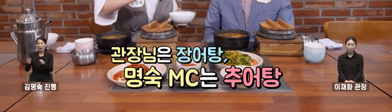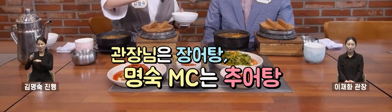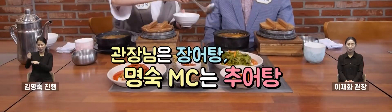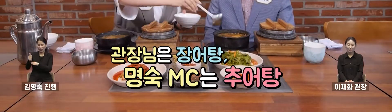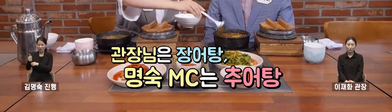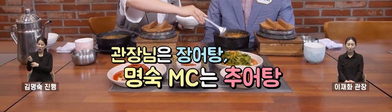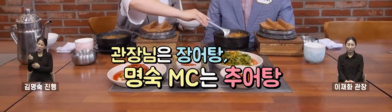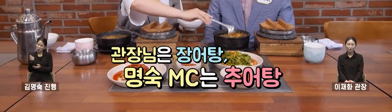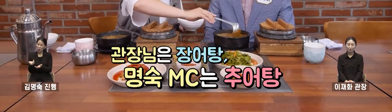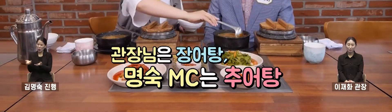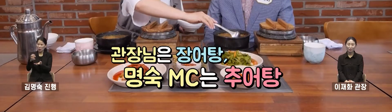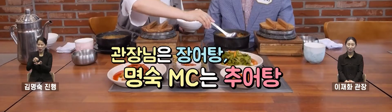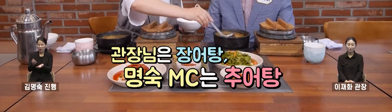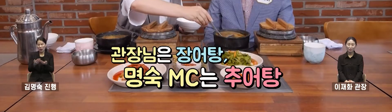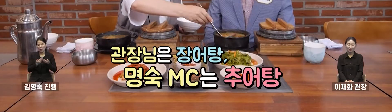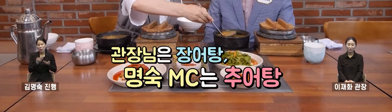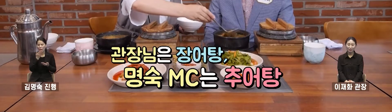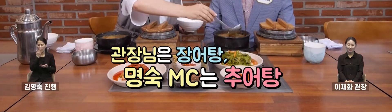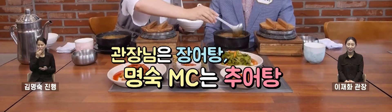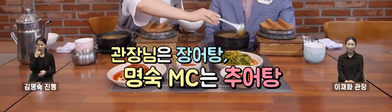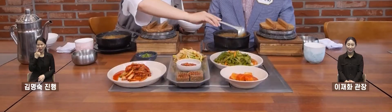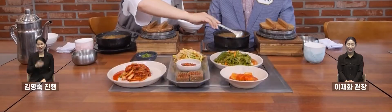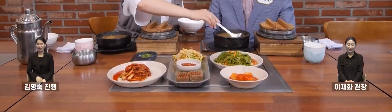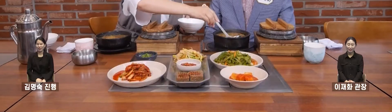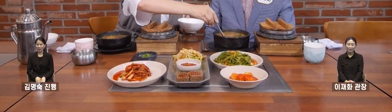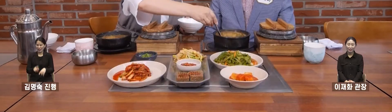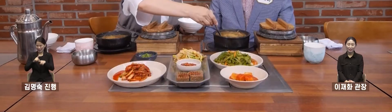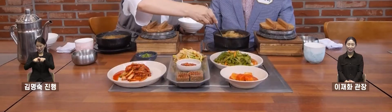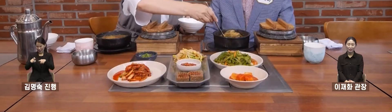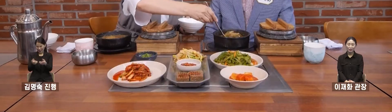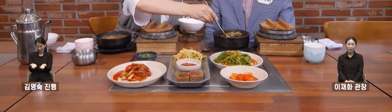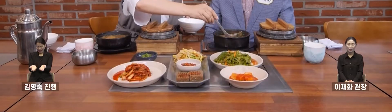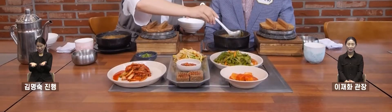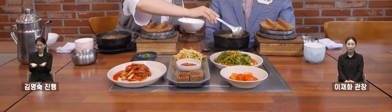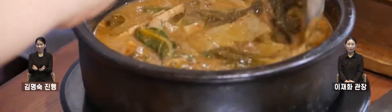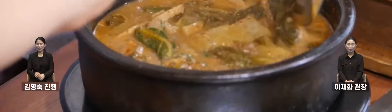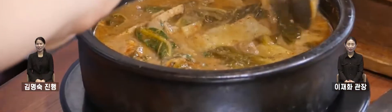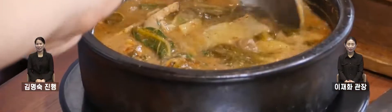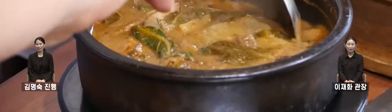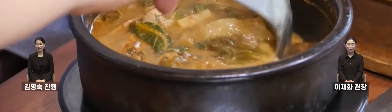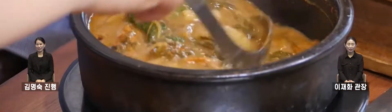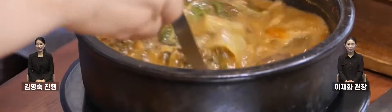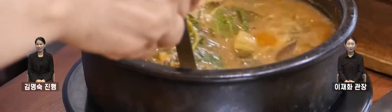제가 조금만 덜어가도록 하겠습니다. 예. 근데 이